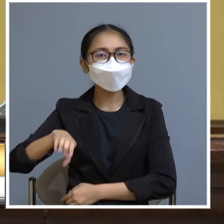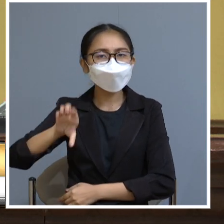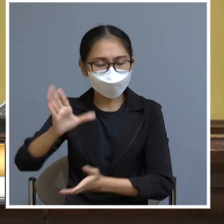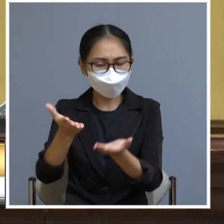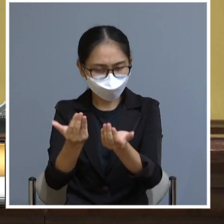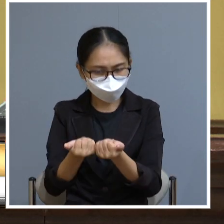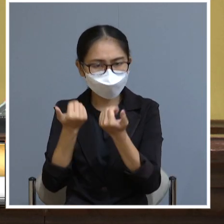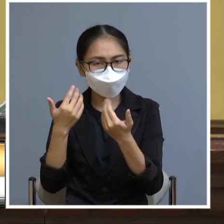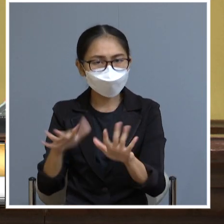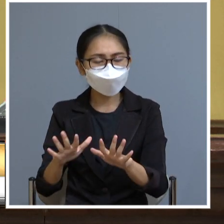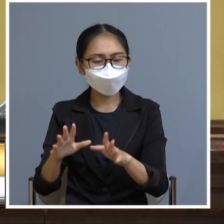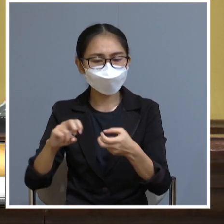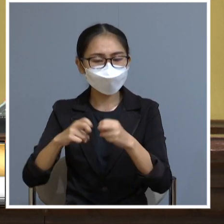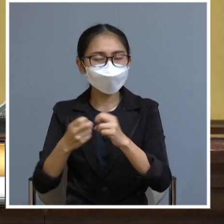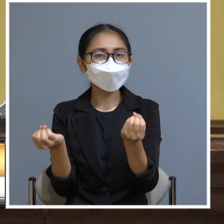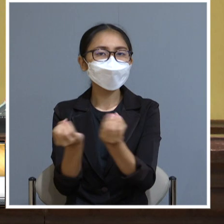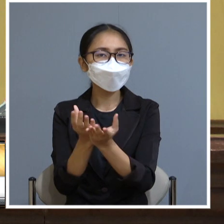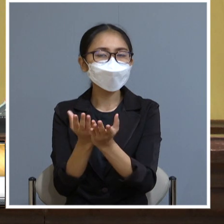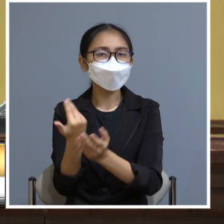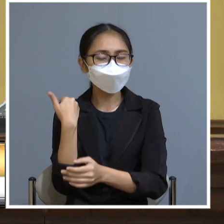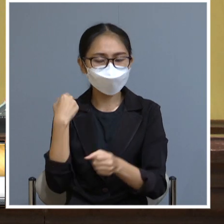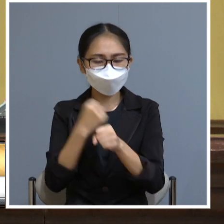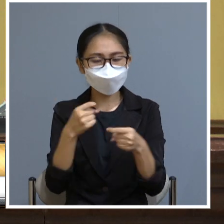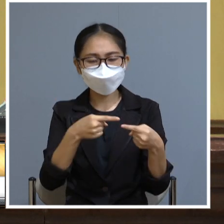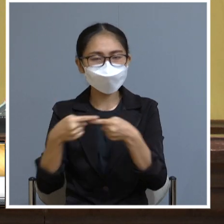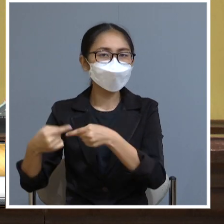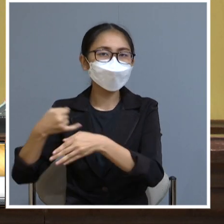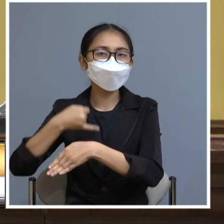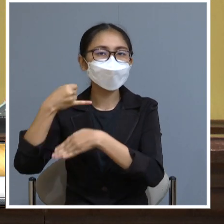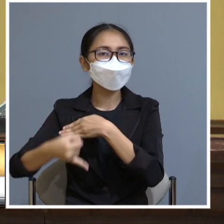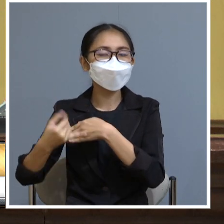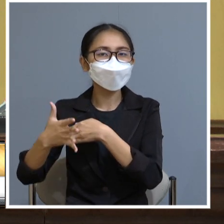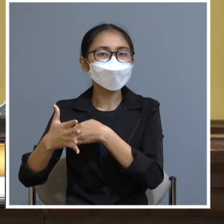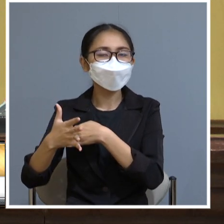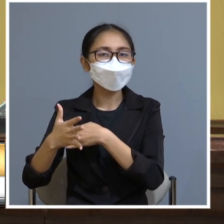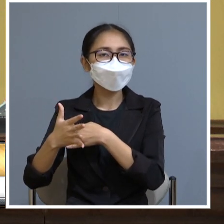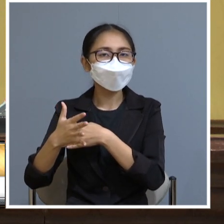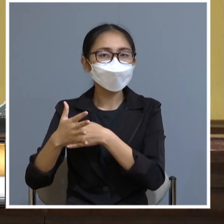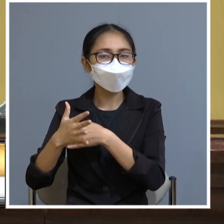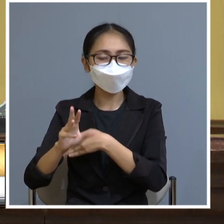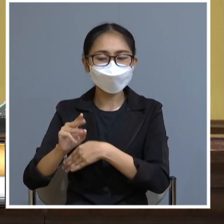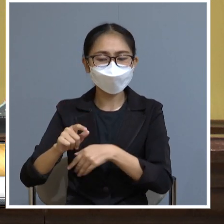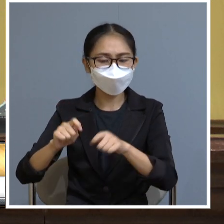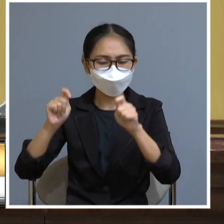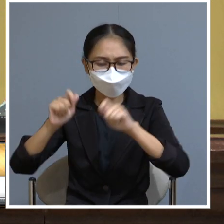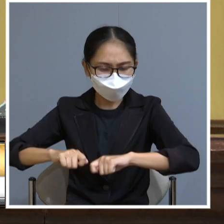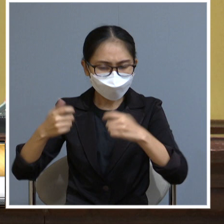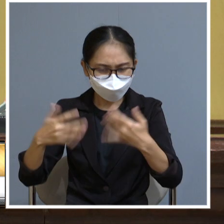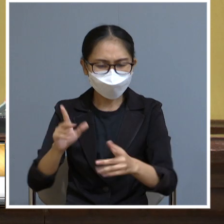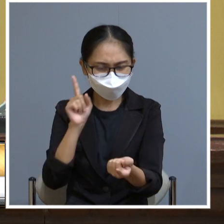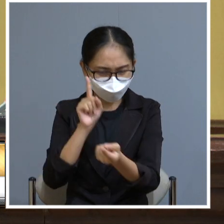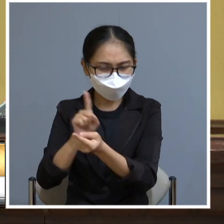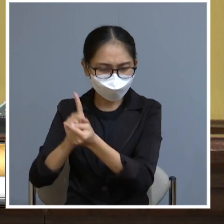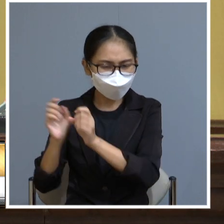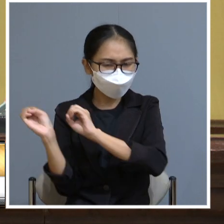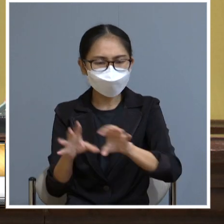สร้างบัญหาก็คือไม่ดำเนançaๆการในเป็ดำเิการตามกอรตรกลงทิ้งงานมีเยอะเลยครันะ